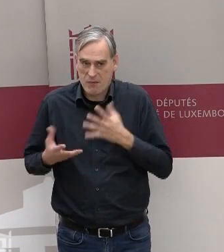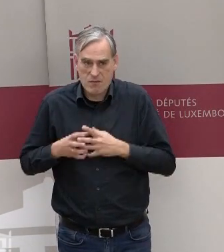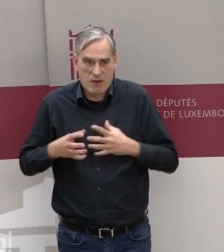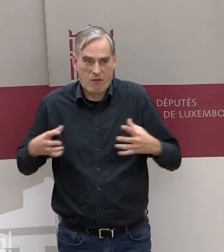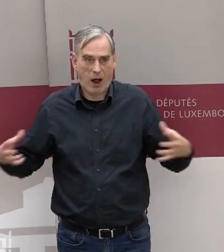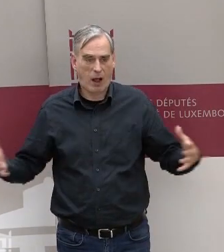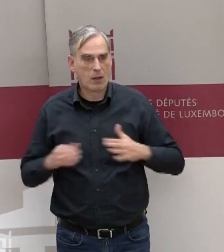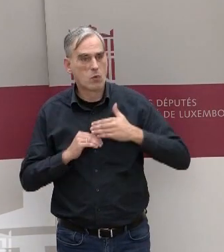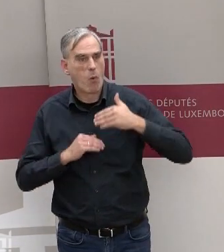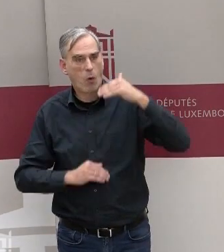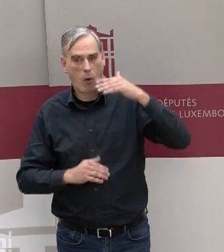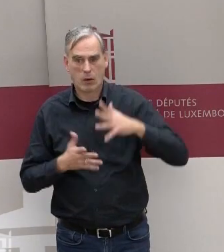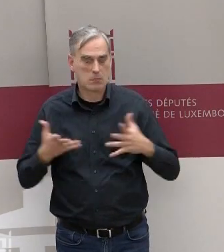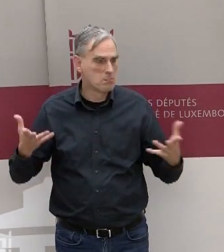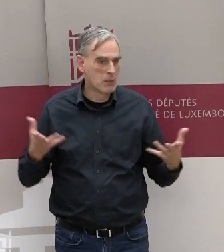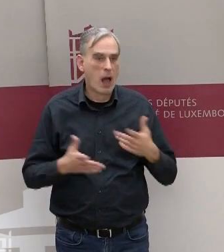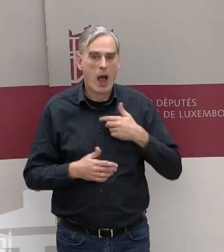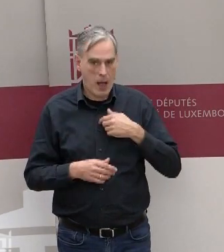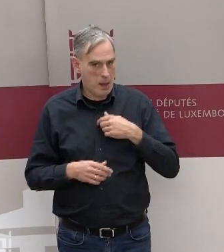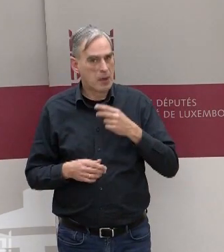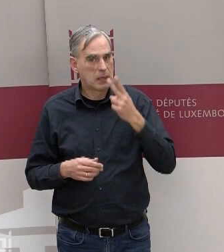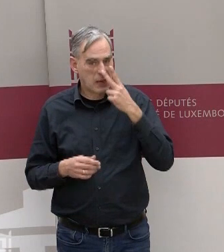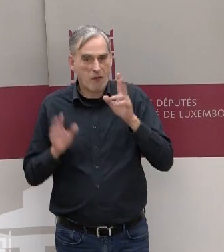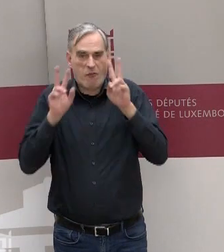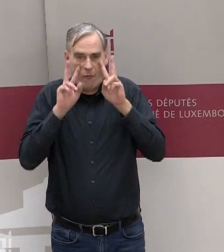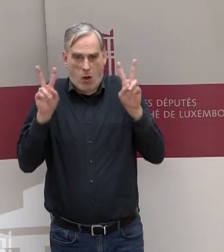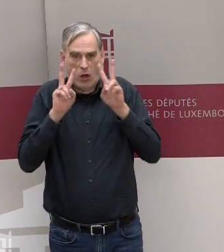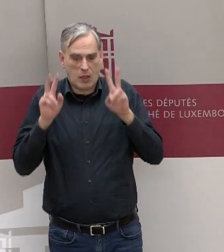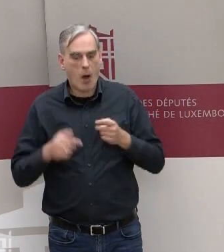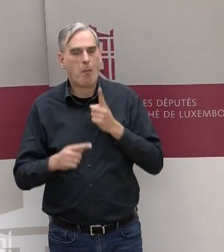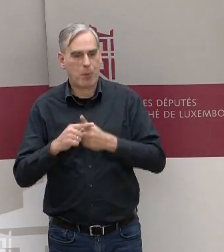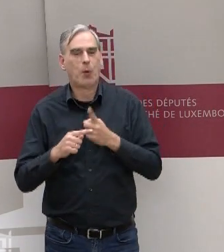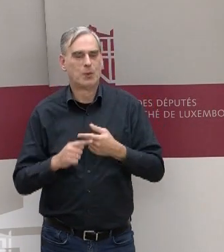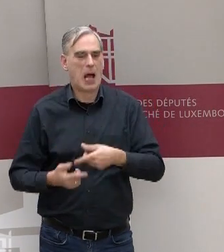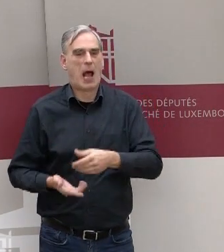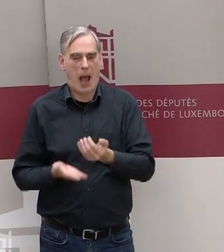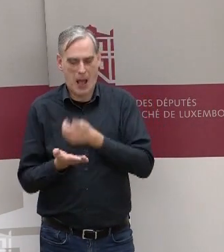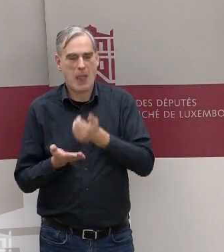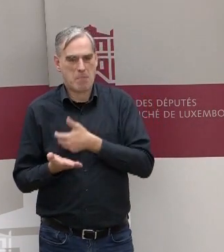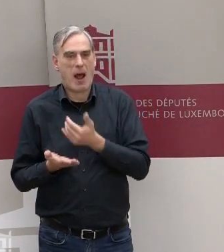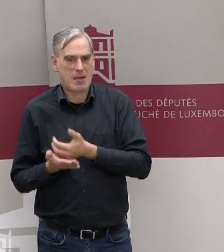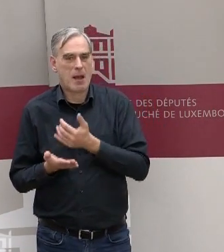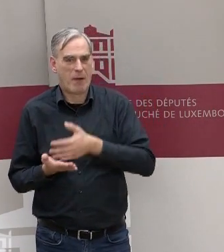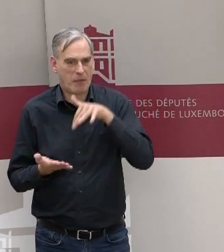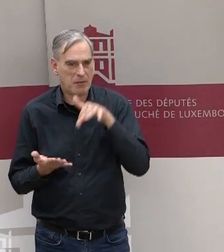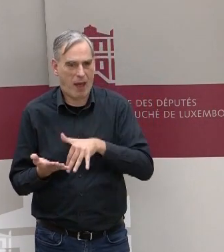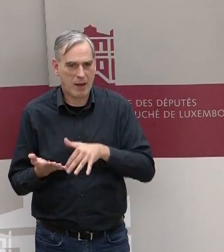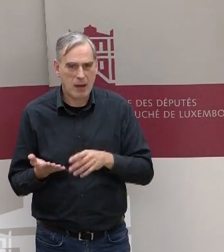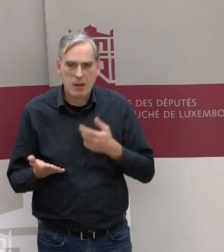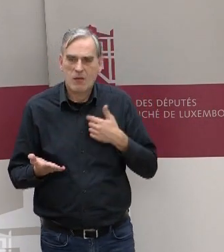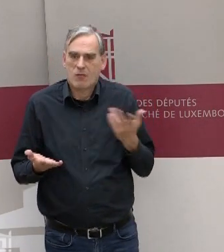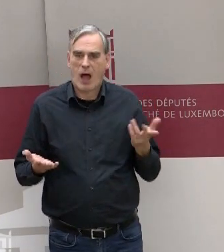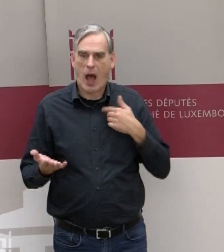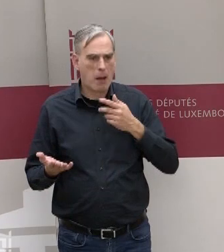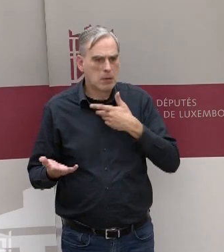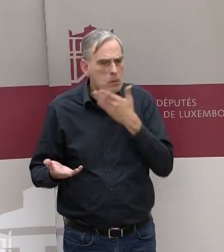mit einem Plus und Resetten zu rechnen, als hätten wir keine Rezession en vue. Wir